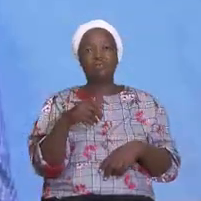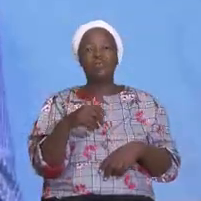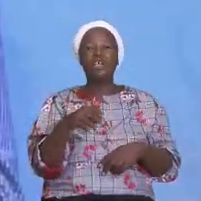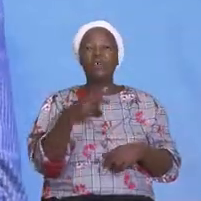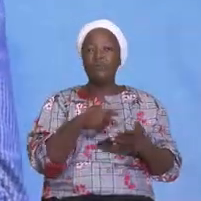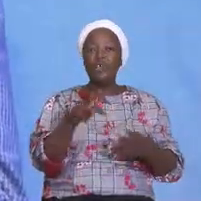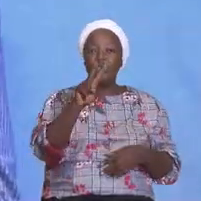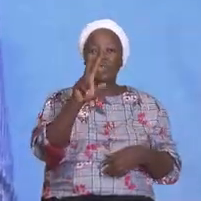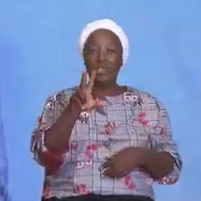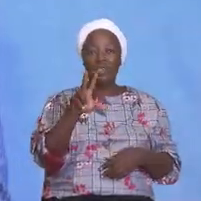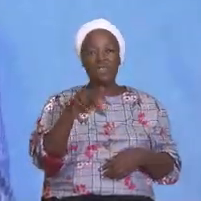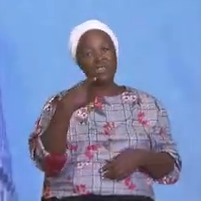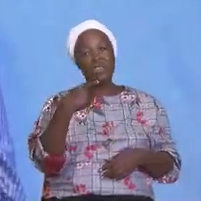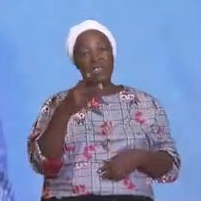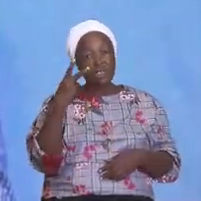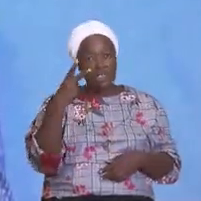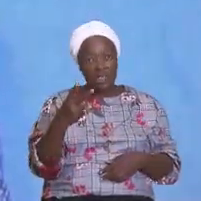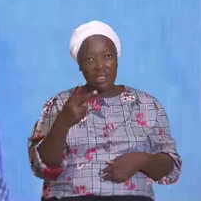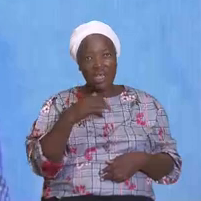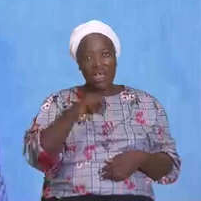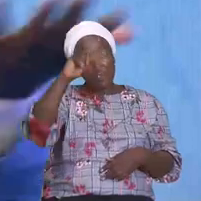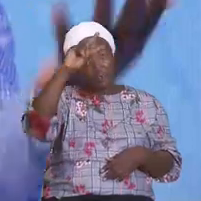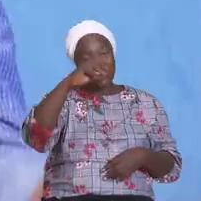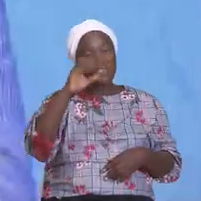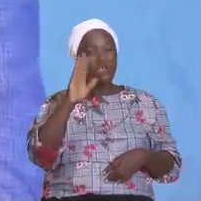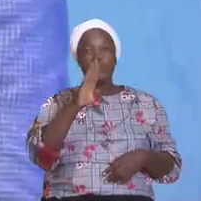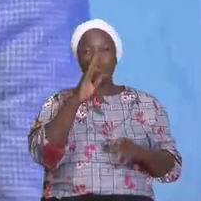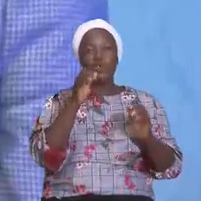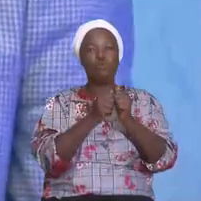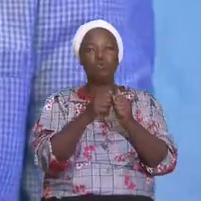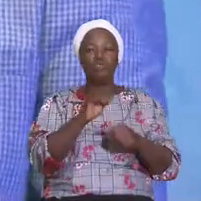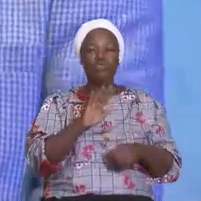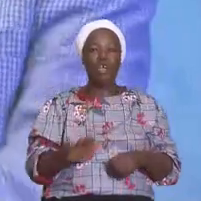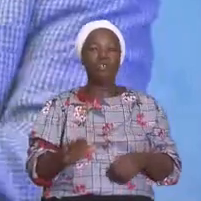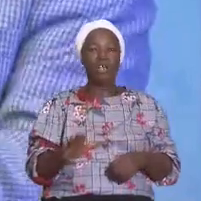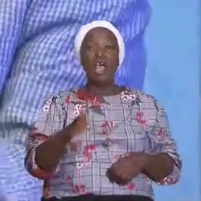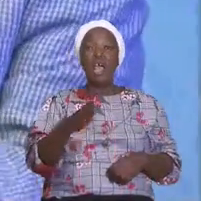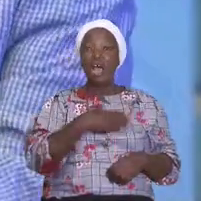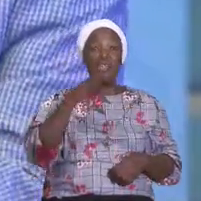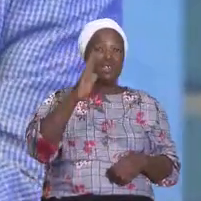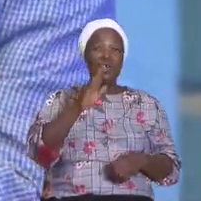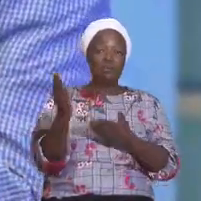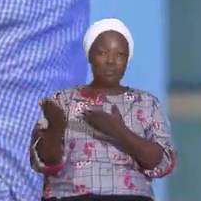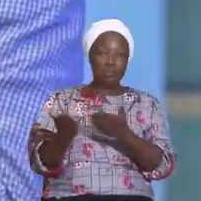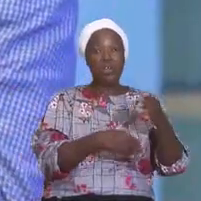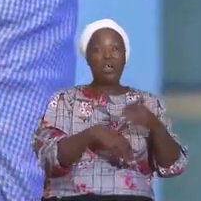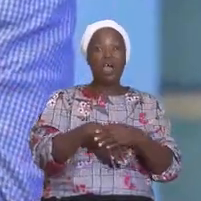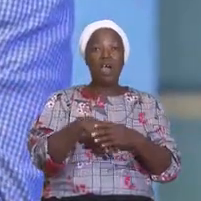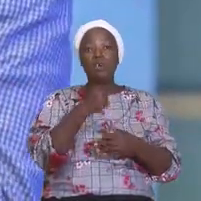prophète. Voici, verset 23. La Vierge enfant sera